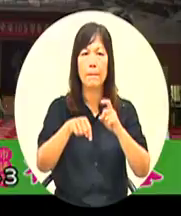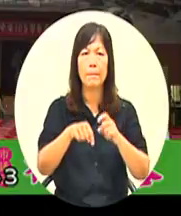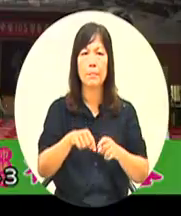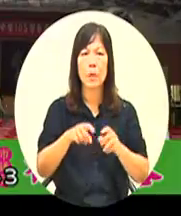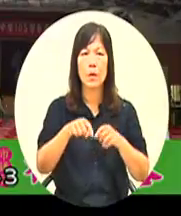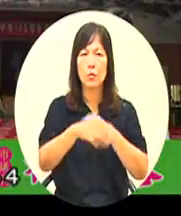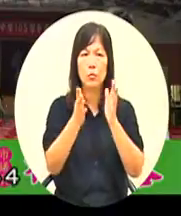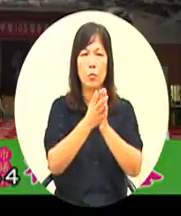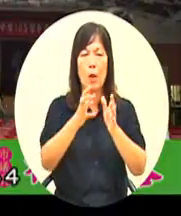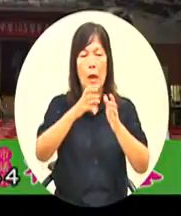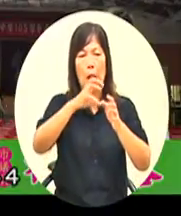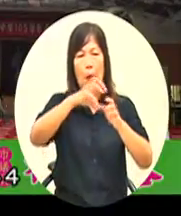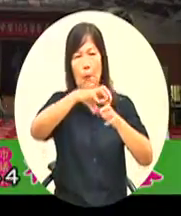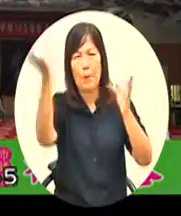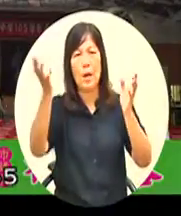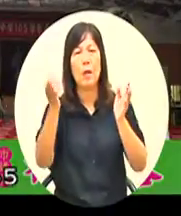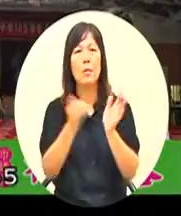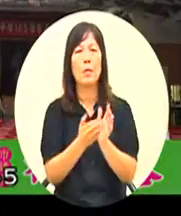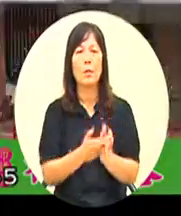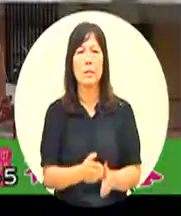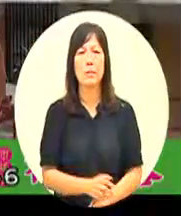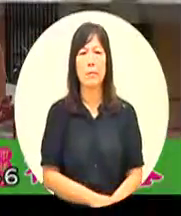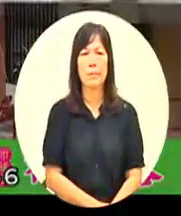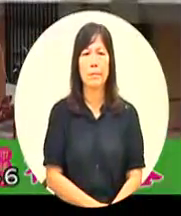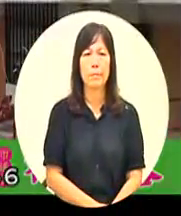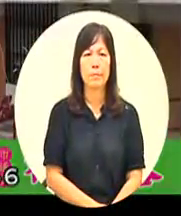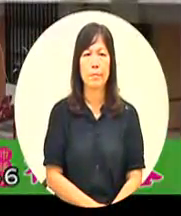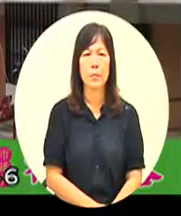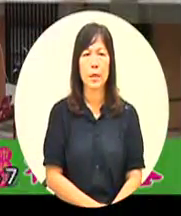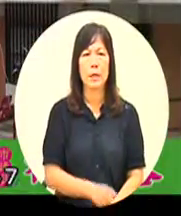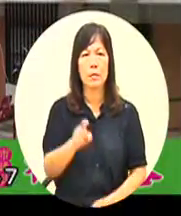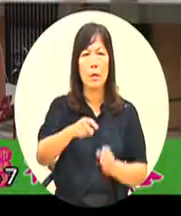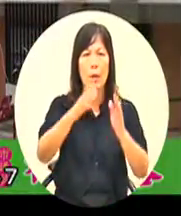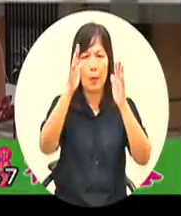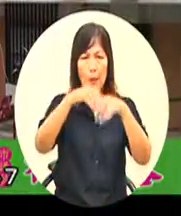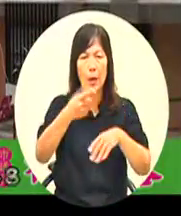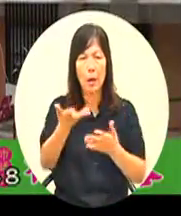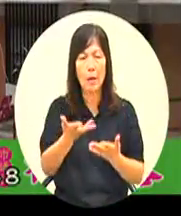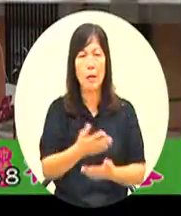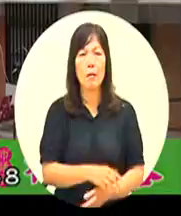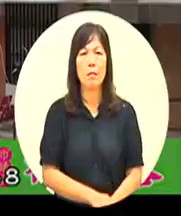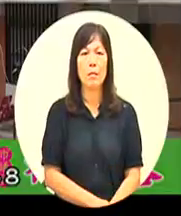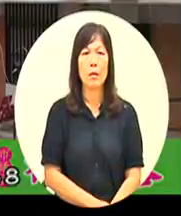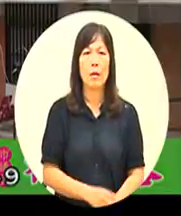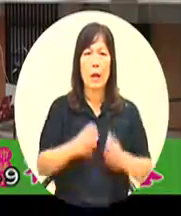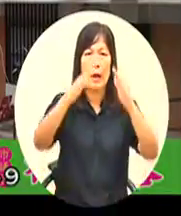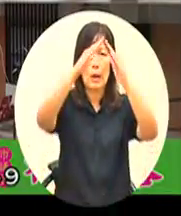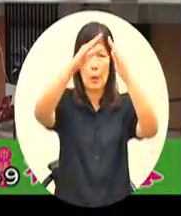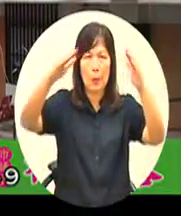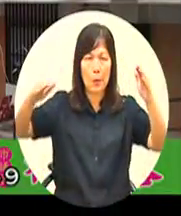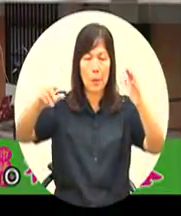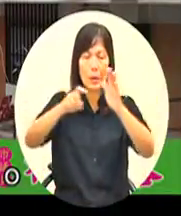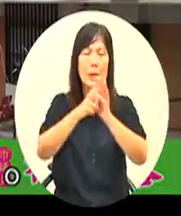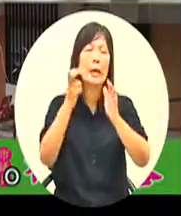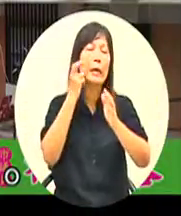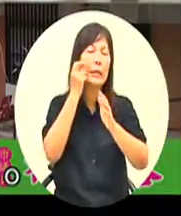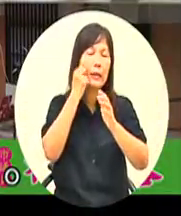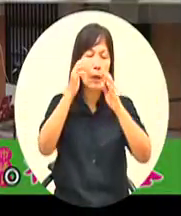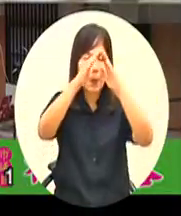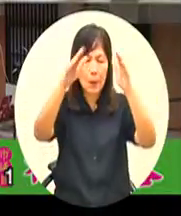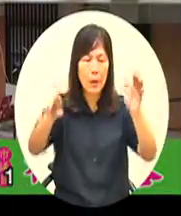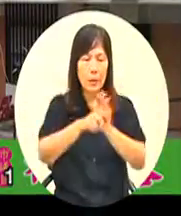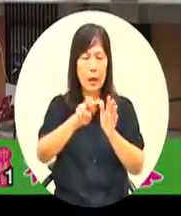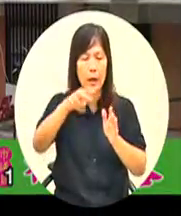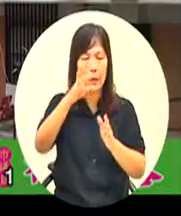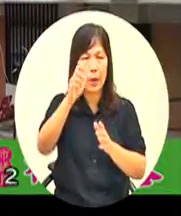都翻起来了哈，整个哦这个校长啊，那他光是屋顶铁皮屋，他需要